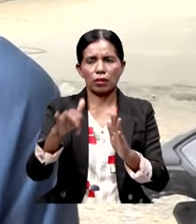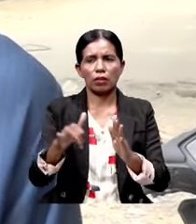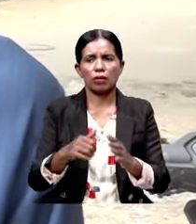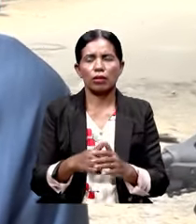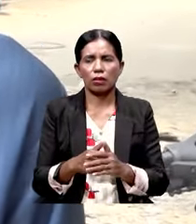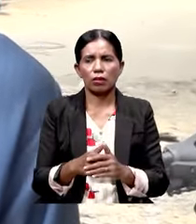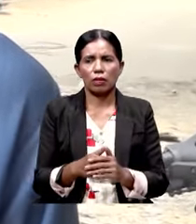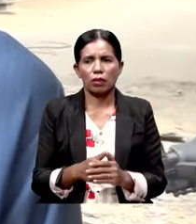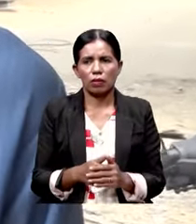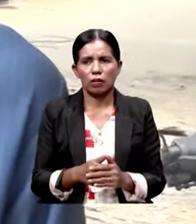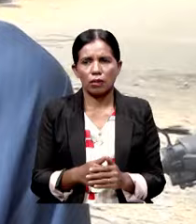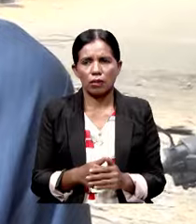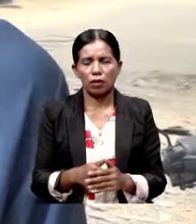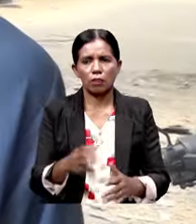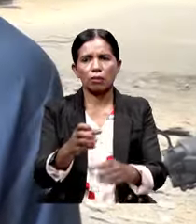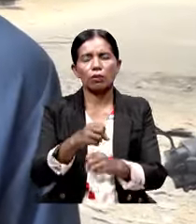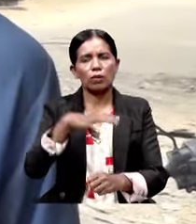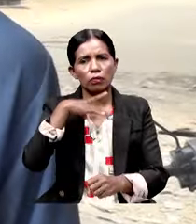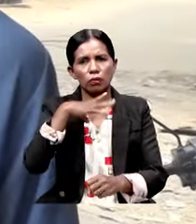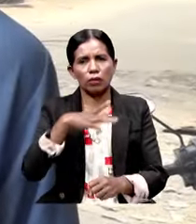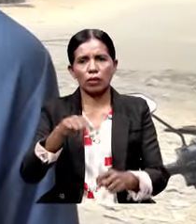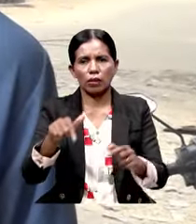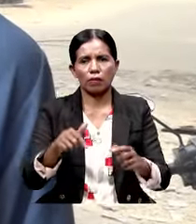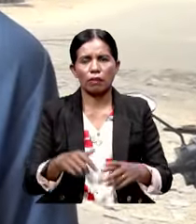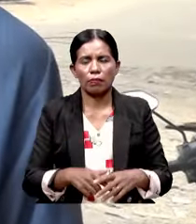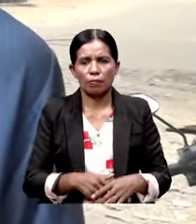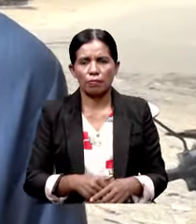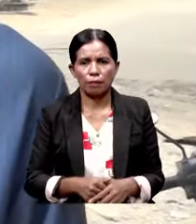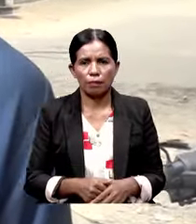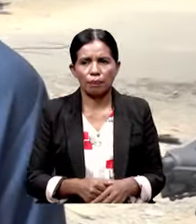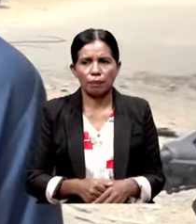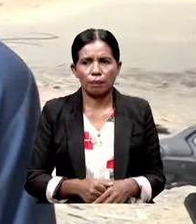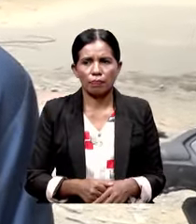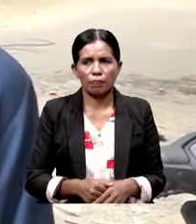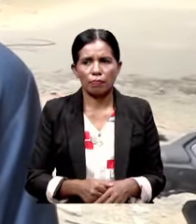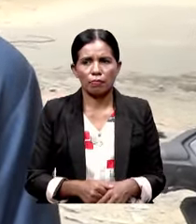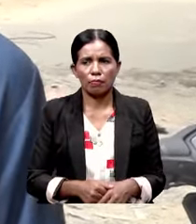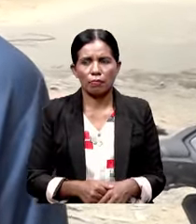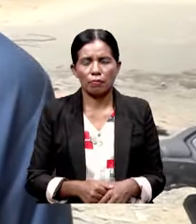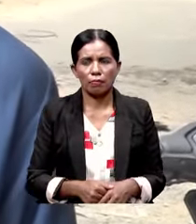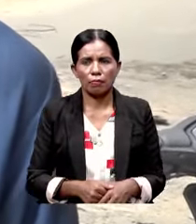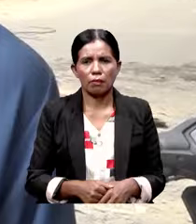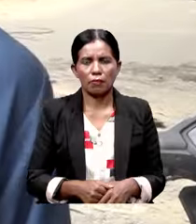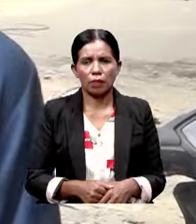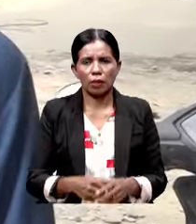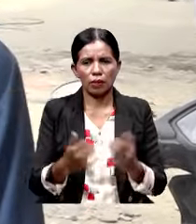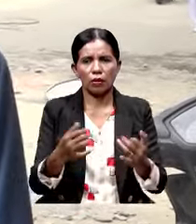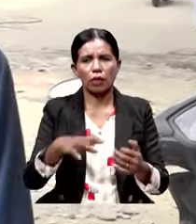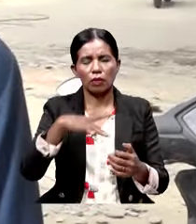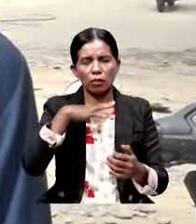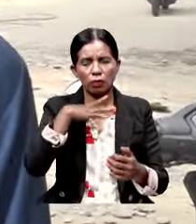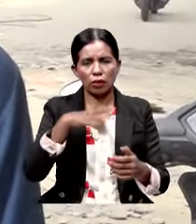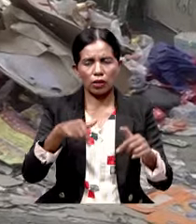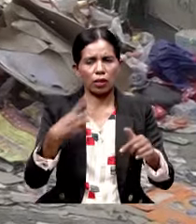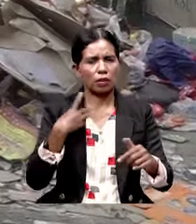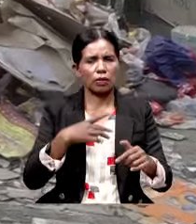sa raut puer ya ne. Eh. Agora be puer am ya ne am latan